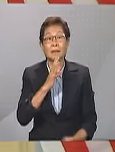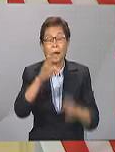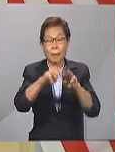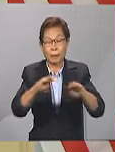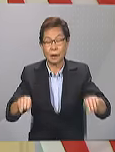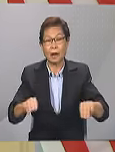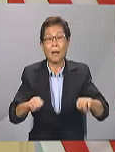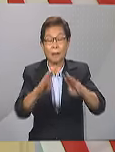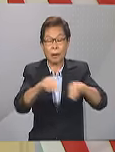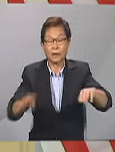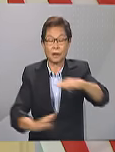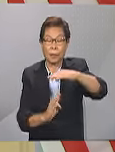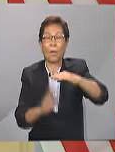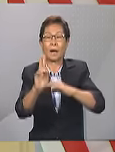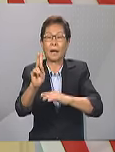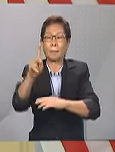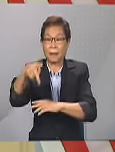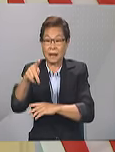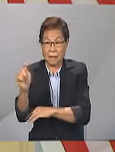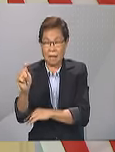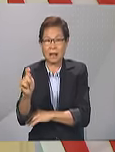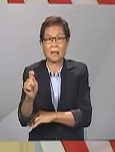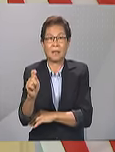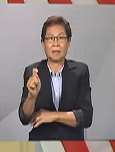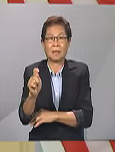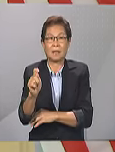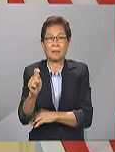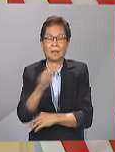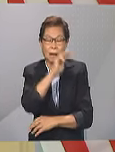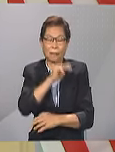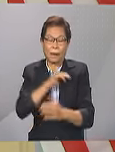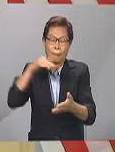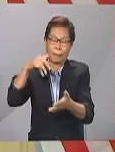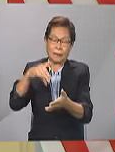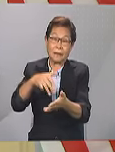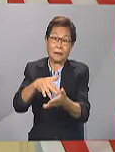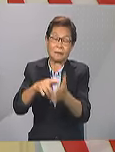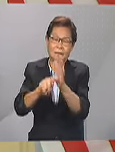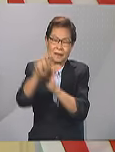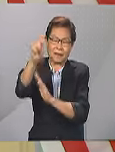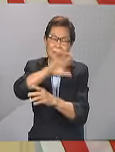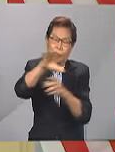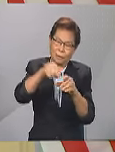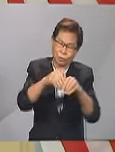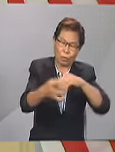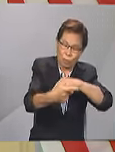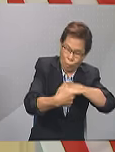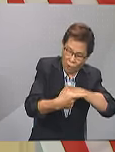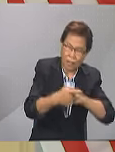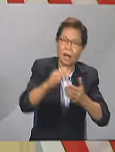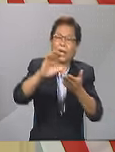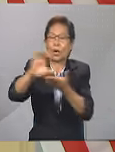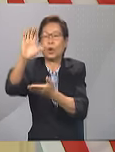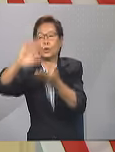bawah eight di bawah kepiti Kementerian pengajian tinggi Facebookan teknik masuk Politeknik kondisi